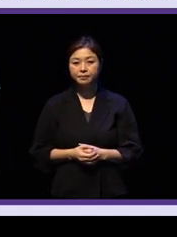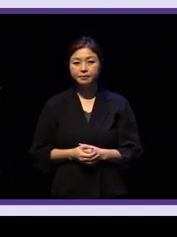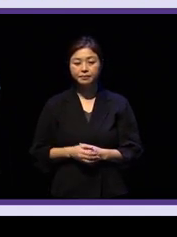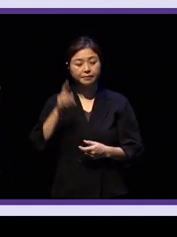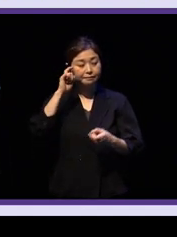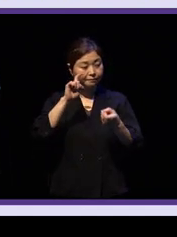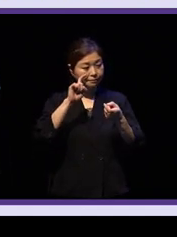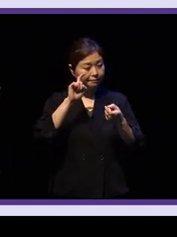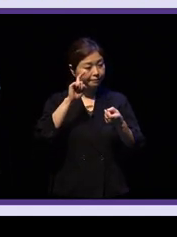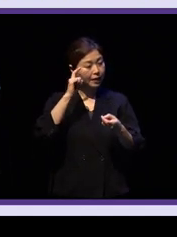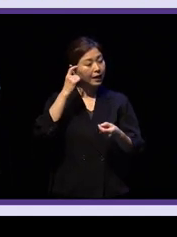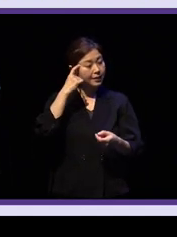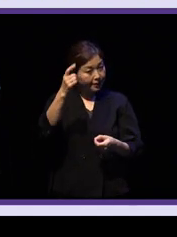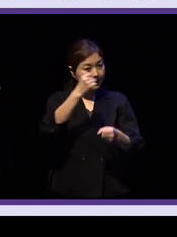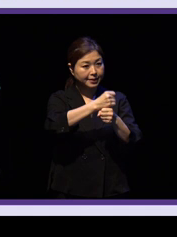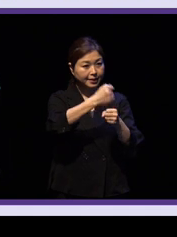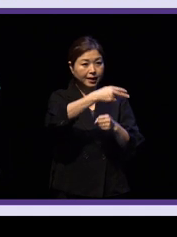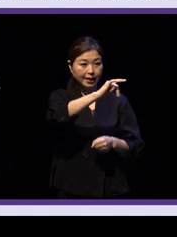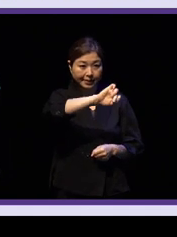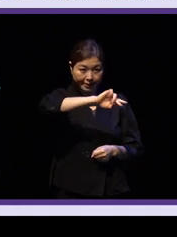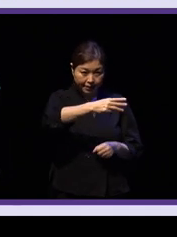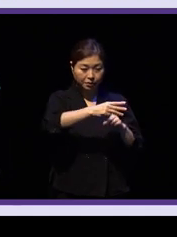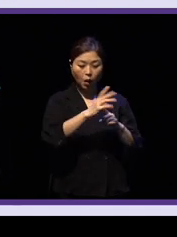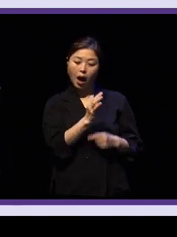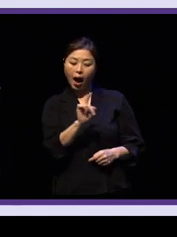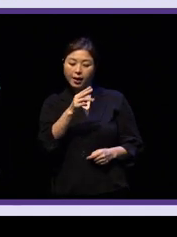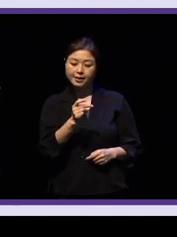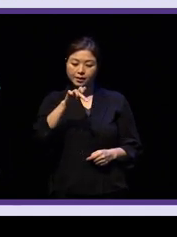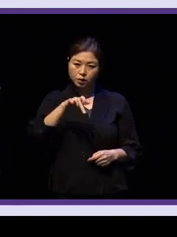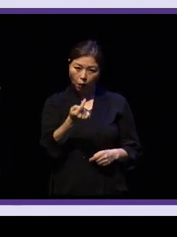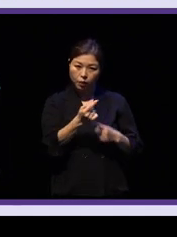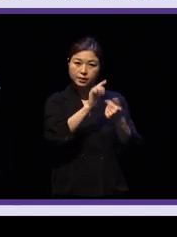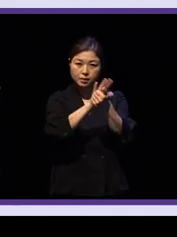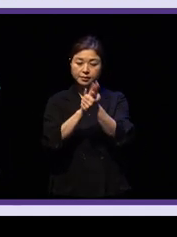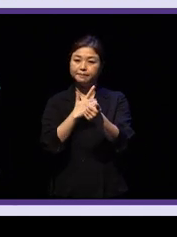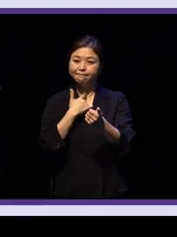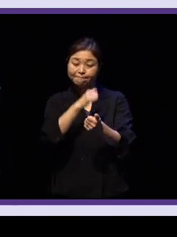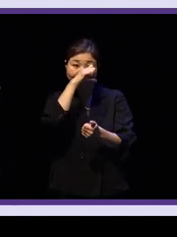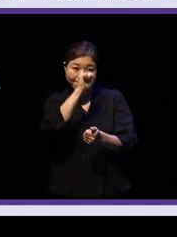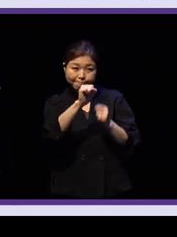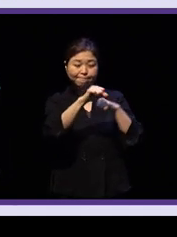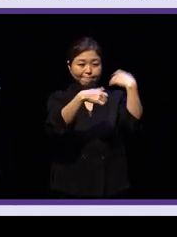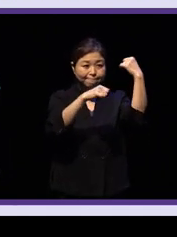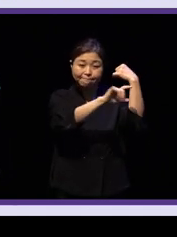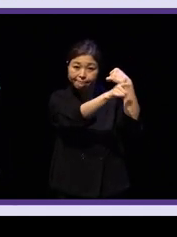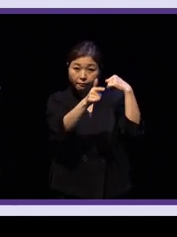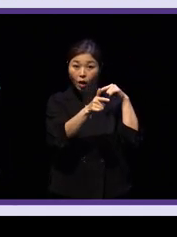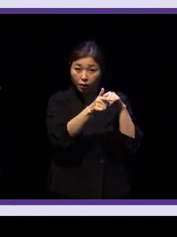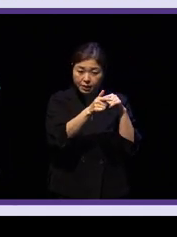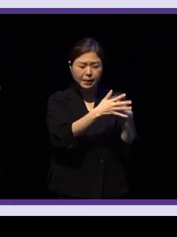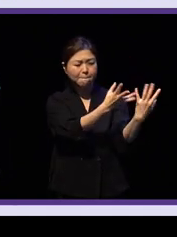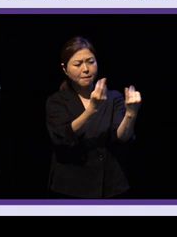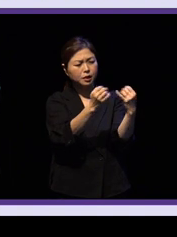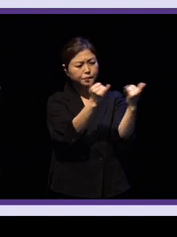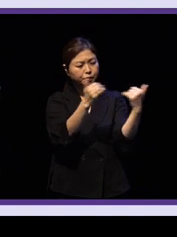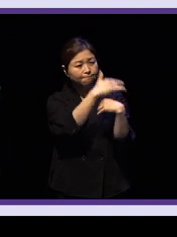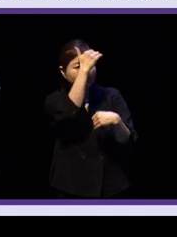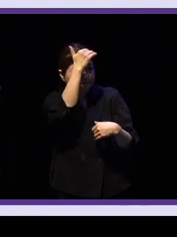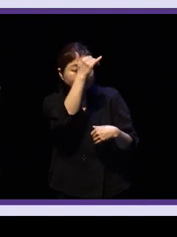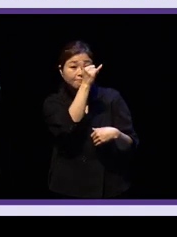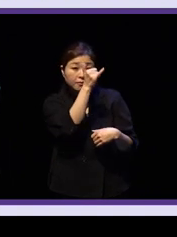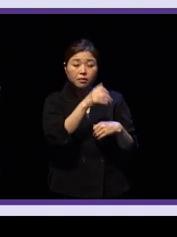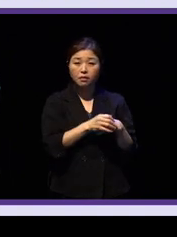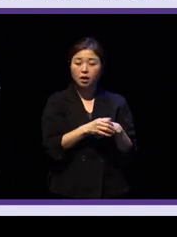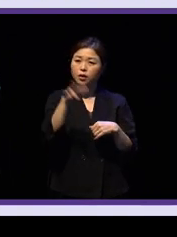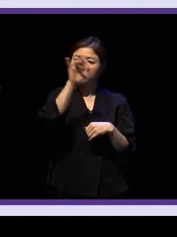상실이라든 여러 저희가 아르코가 지원했던 좀 좋은 작품들이 현장에서 유통이 되고 많은 특히 이제